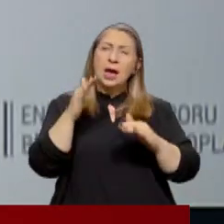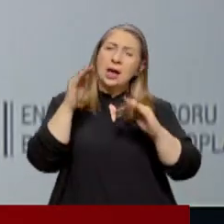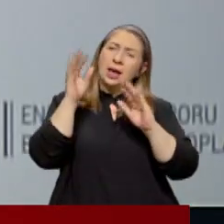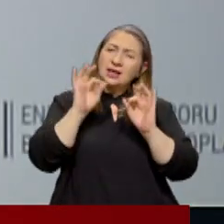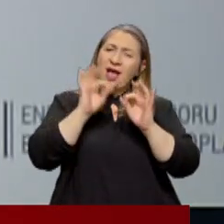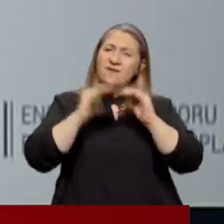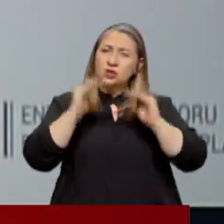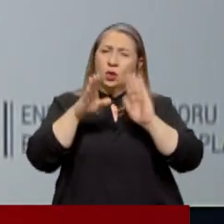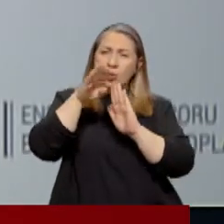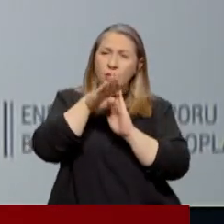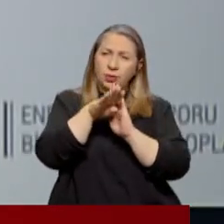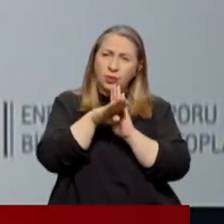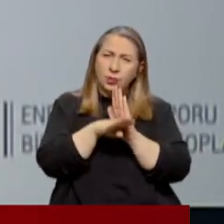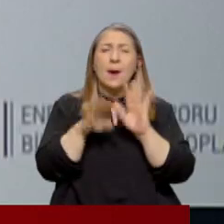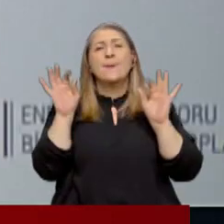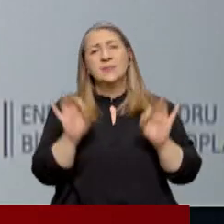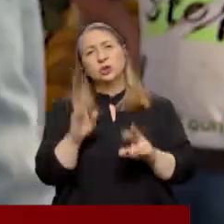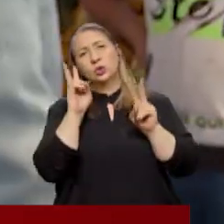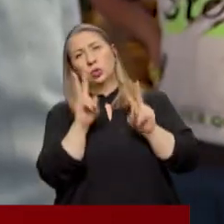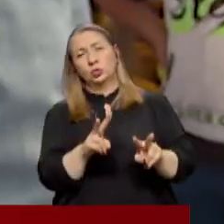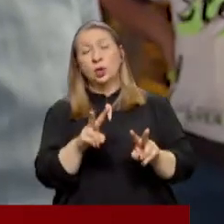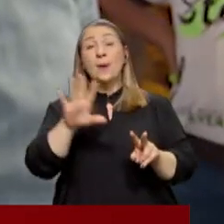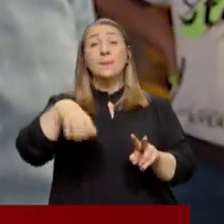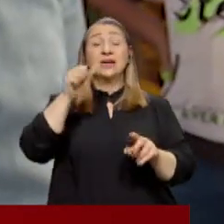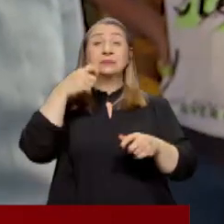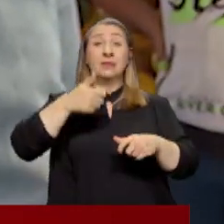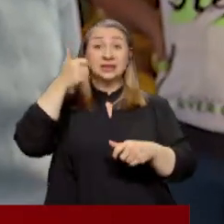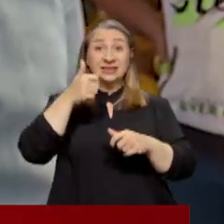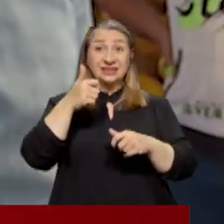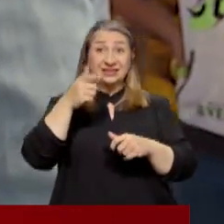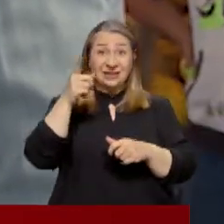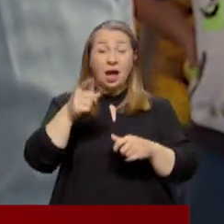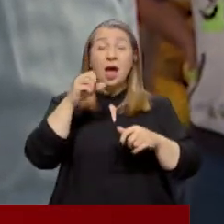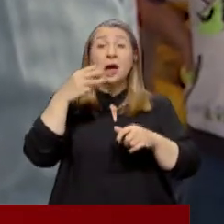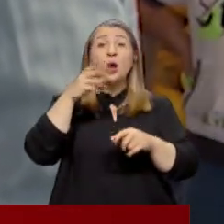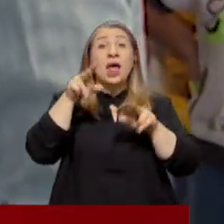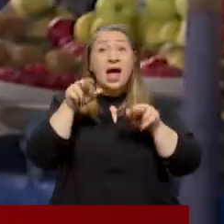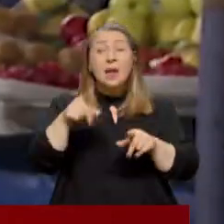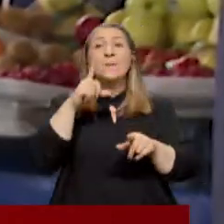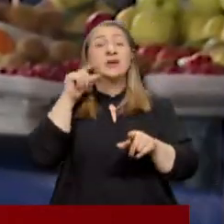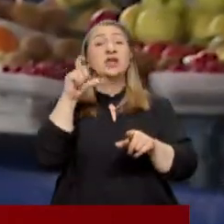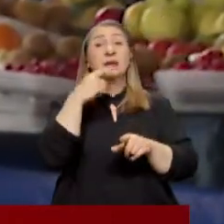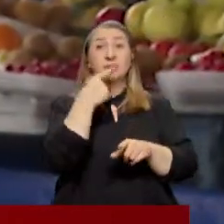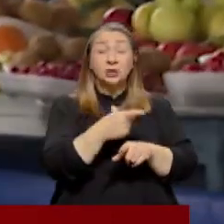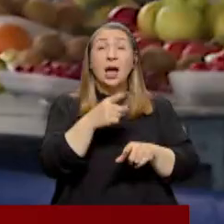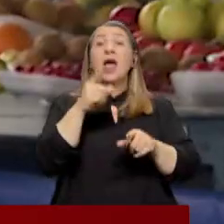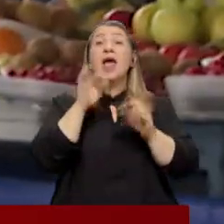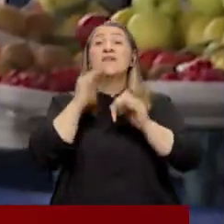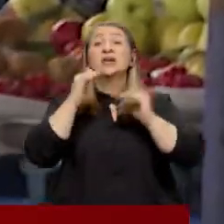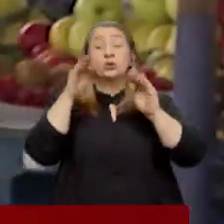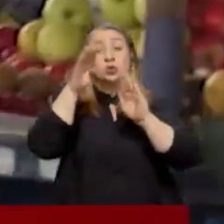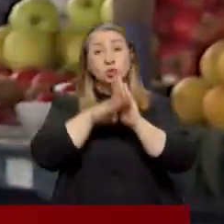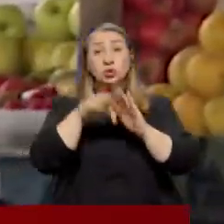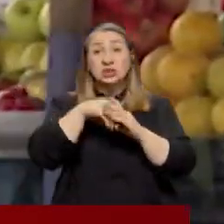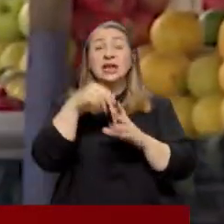doğru enflasyonun inmeye başladığını görüyoruz. Merkez Bankası Başkanı da Erdoğan gibi Mayıs ayını işaret etmişti. Enflasyondaki düşüş